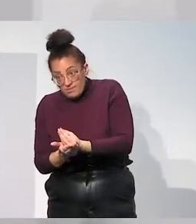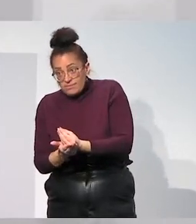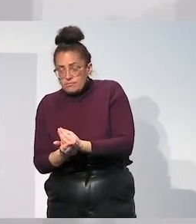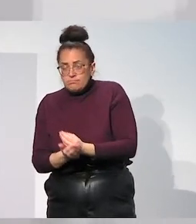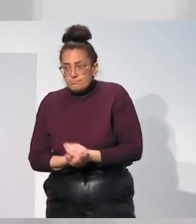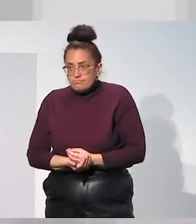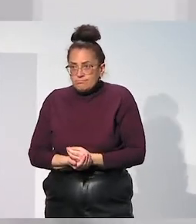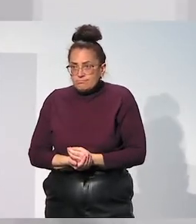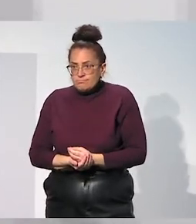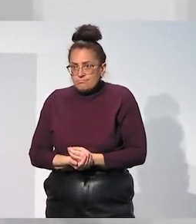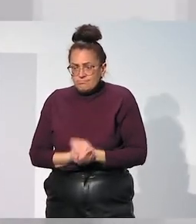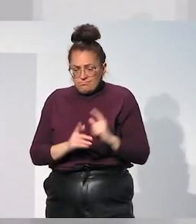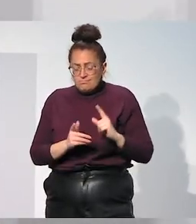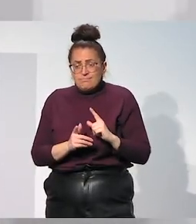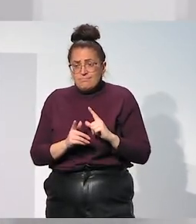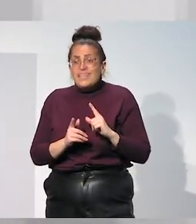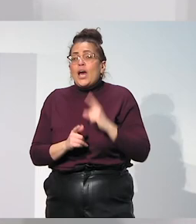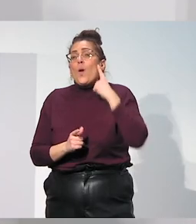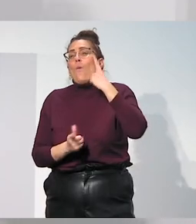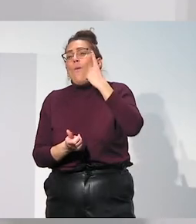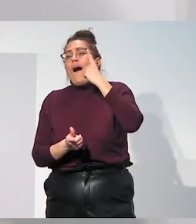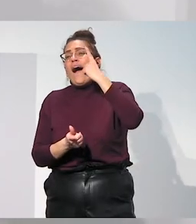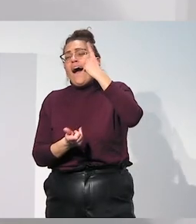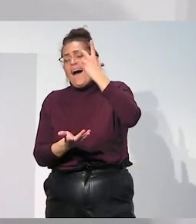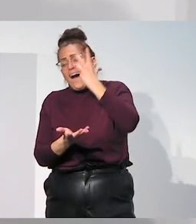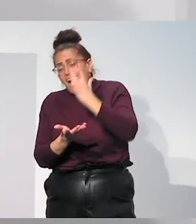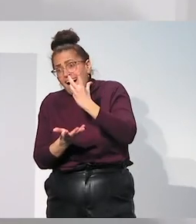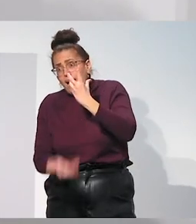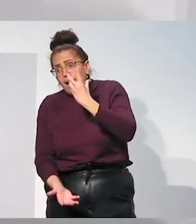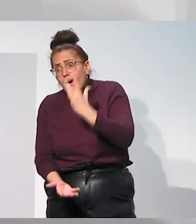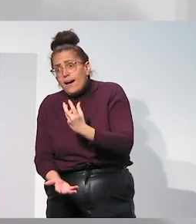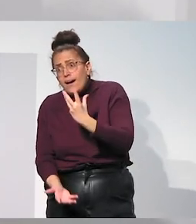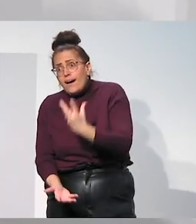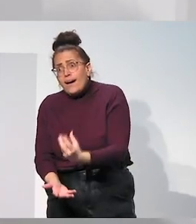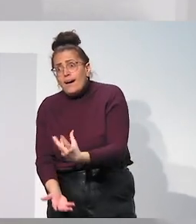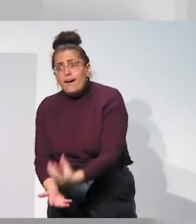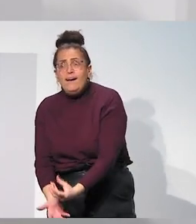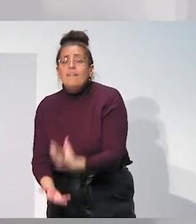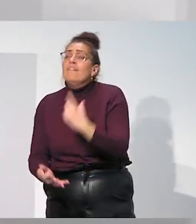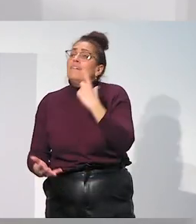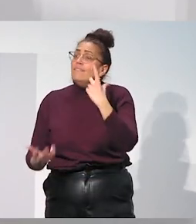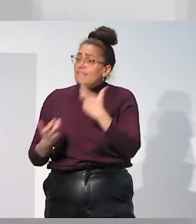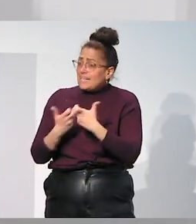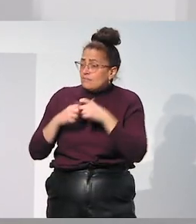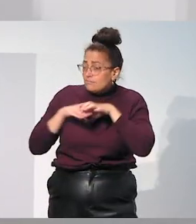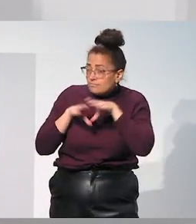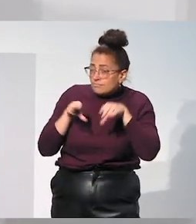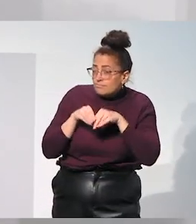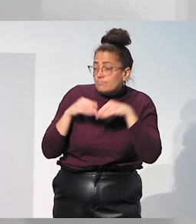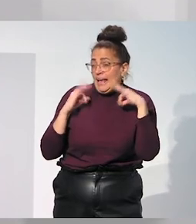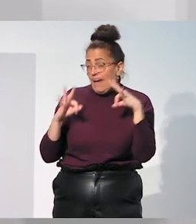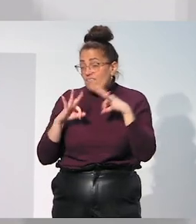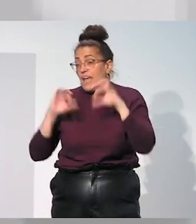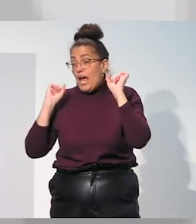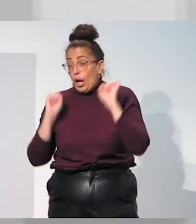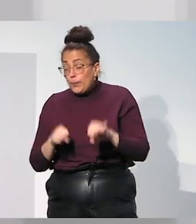Ça, j'en suis bien persuadée. Ça ne m'est pas spécifique, hein. La matière des familles, la matière